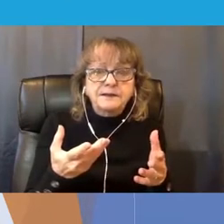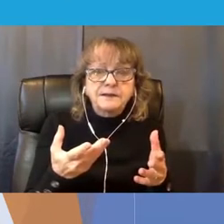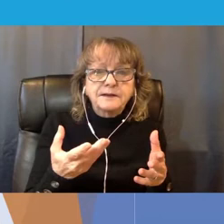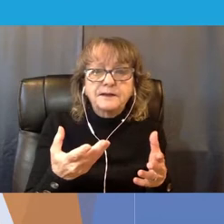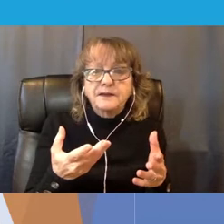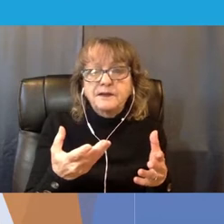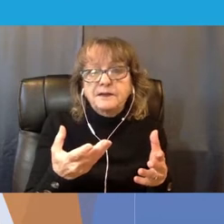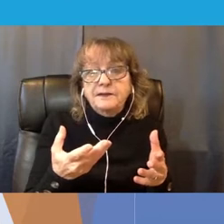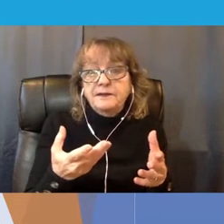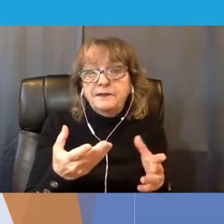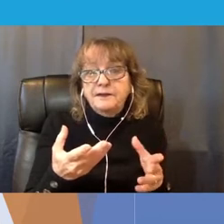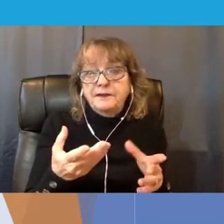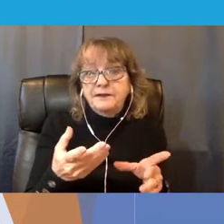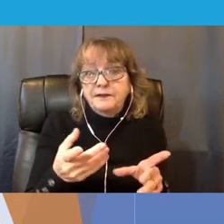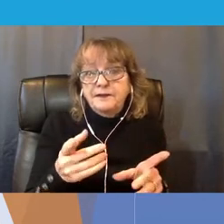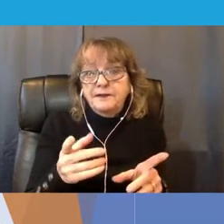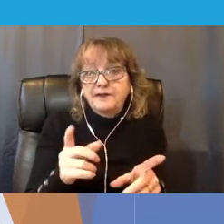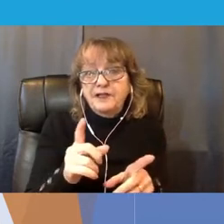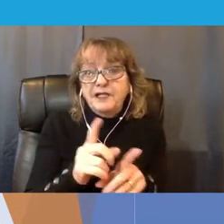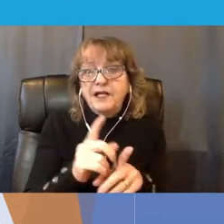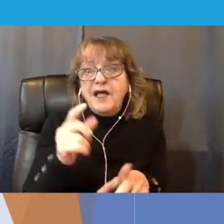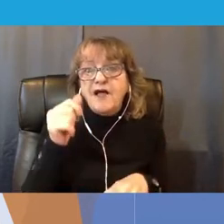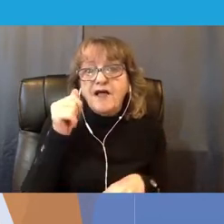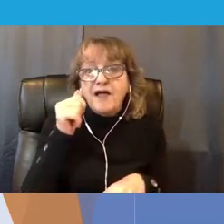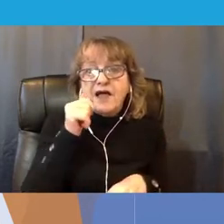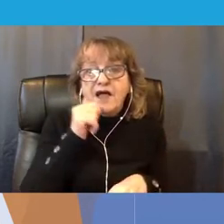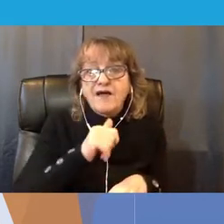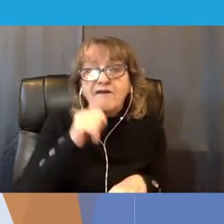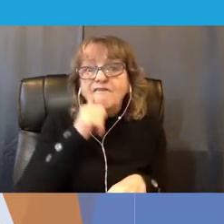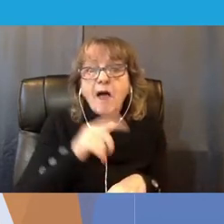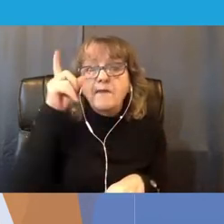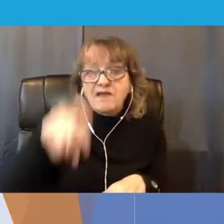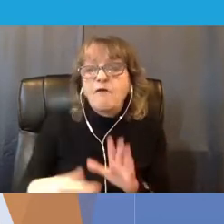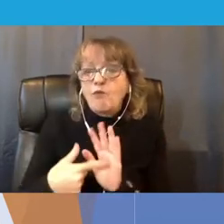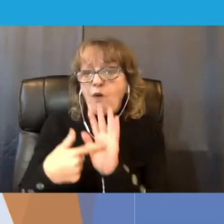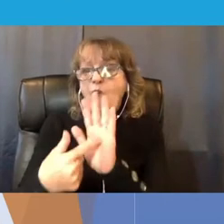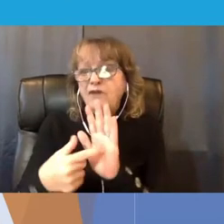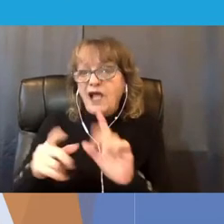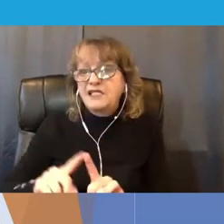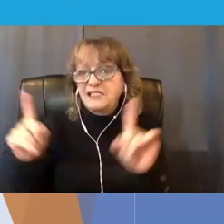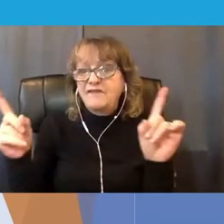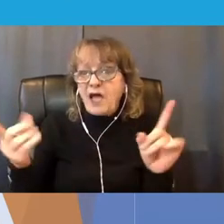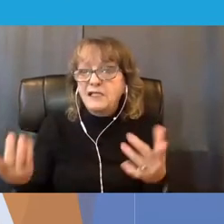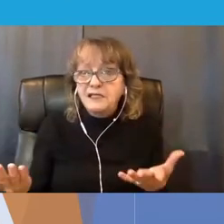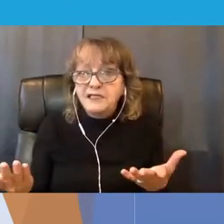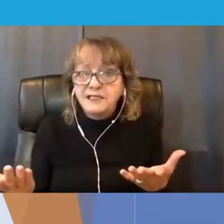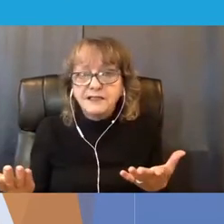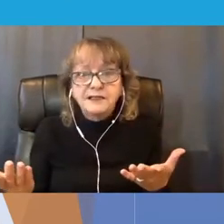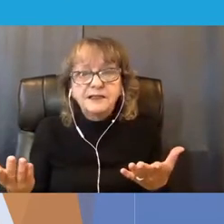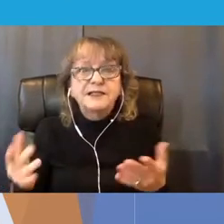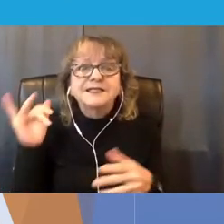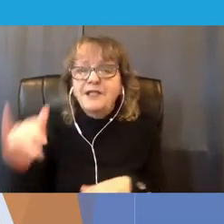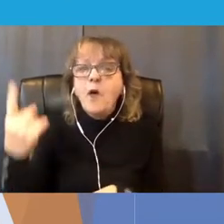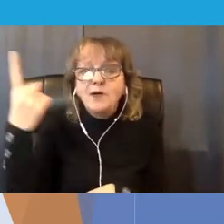les femmes nous parlent d'avoir souffert d'indifférence. Si on écoute Sandra qui nous